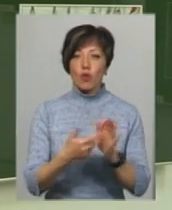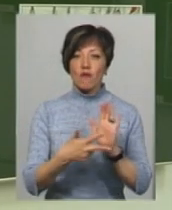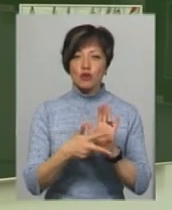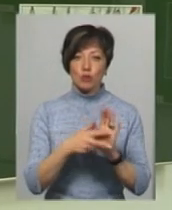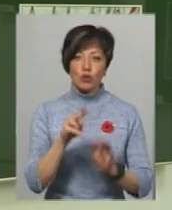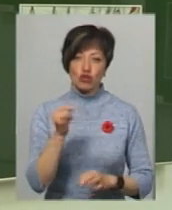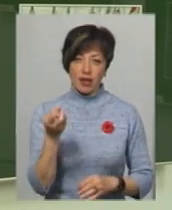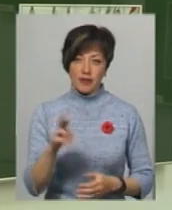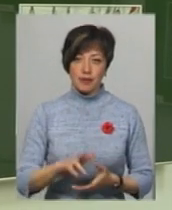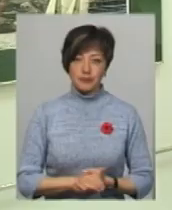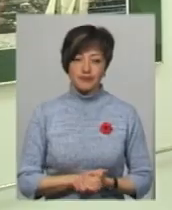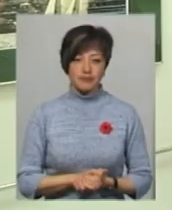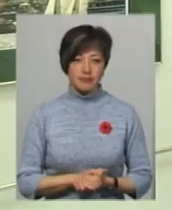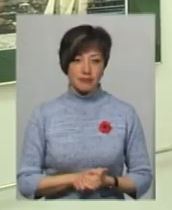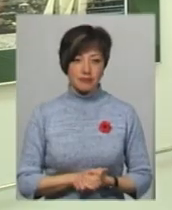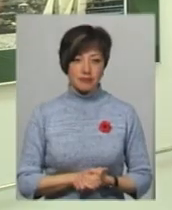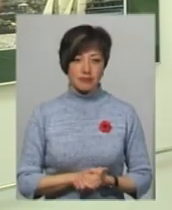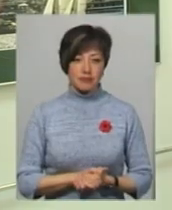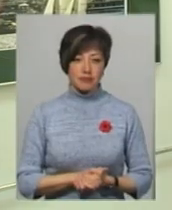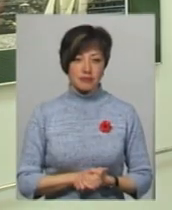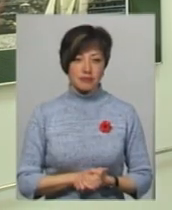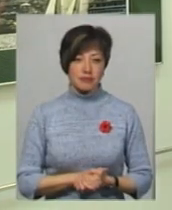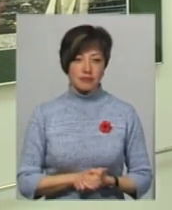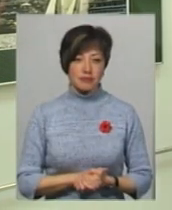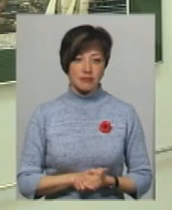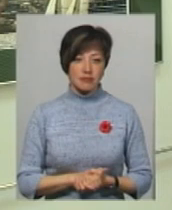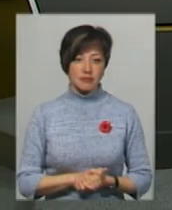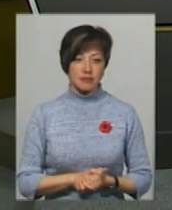8 червня. Тетяна Ворожцова, Дем'ян Цегольник, новини Поділля, Центр.